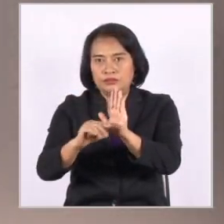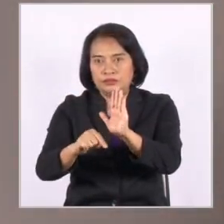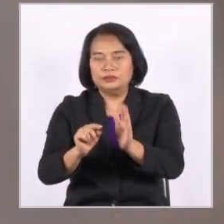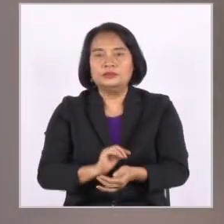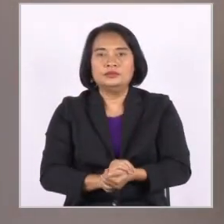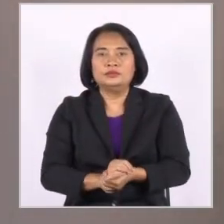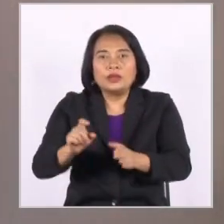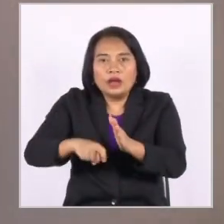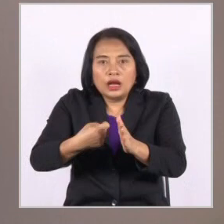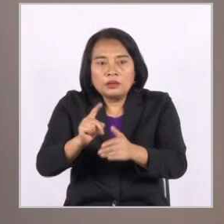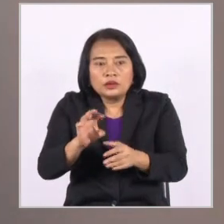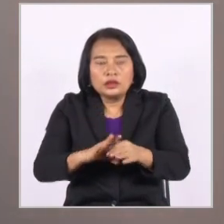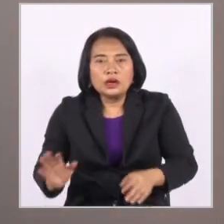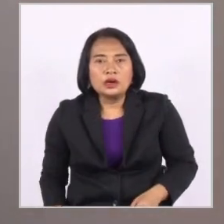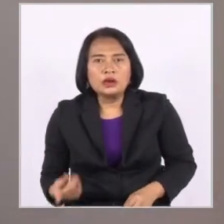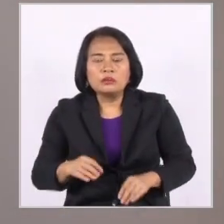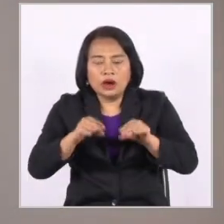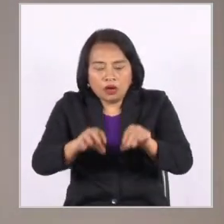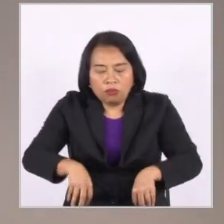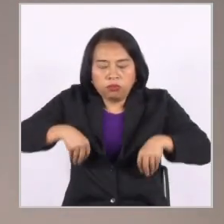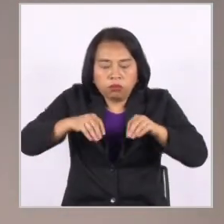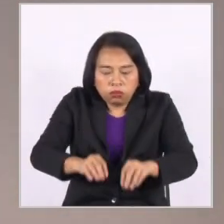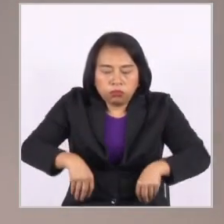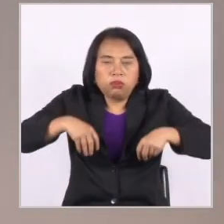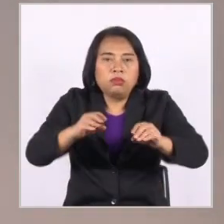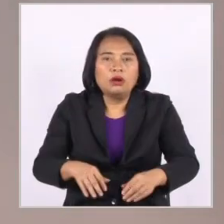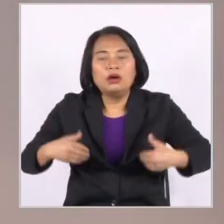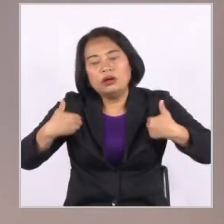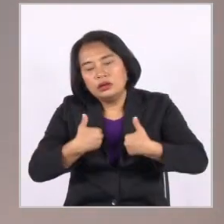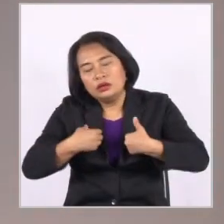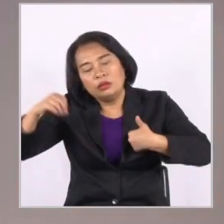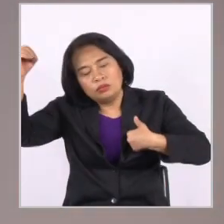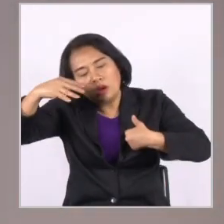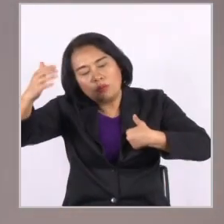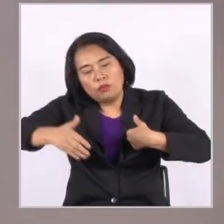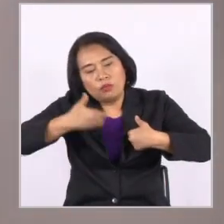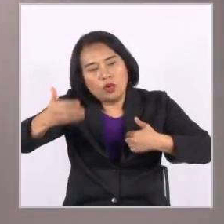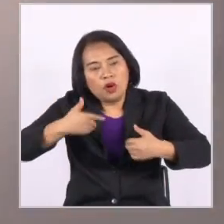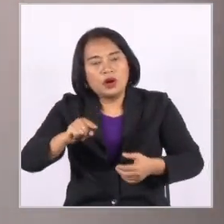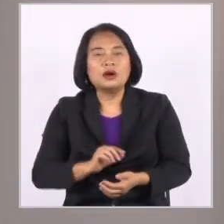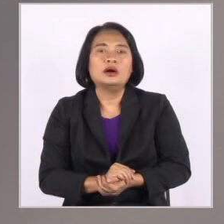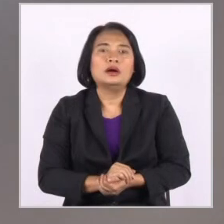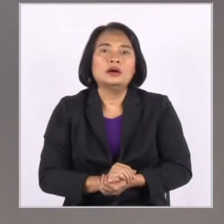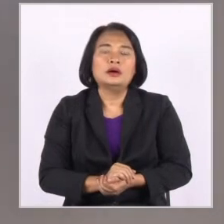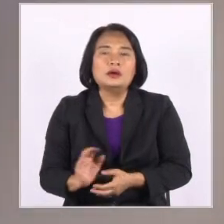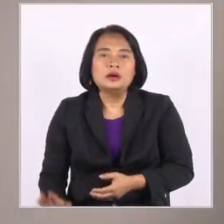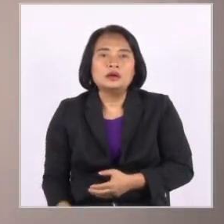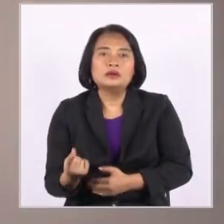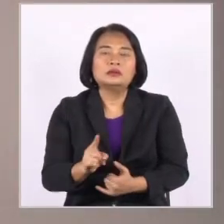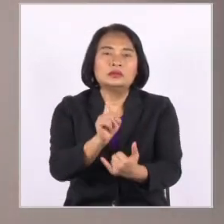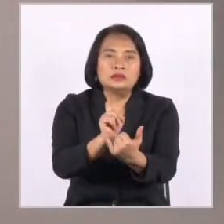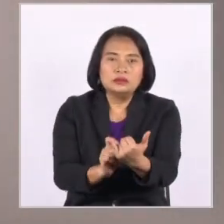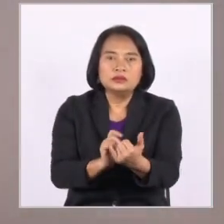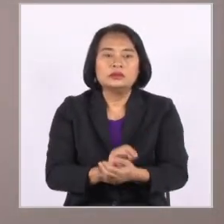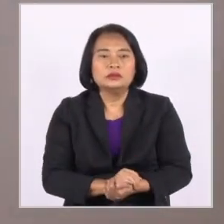ลว่าหมามันวิ่งจนเหนื่อยอะค่ะ แล้วมันก็ช็อกจากอากาศร้อน ทีเนี้ยการตายทุกอย่างนะแม้กระทั่งหมาไม่ใช่คน